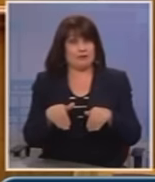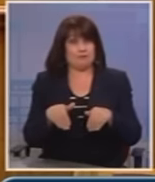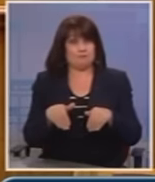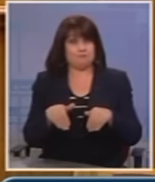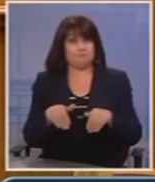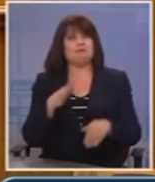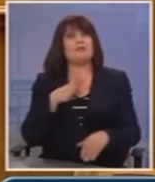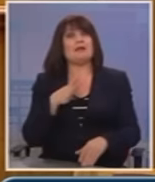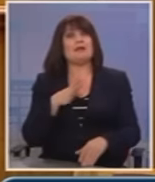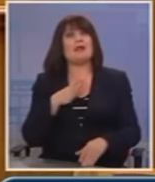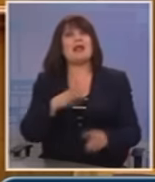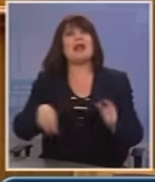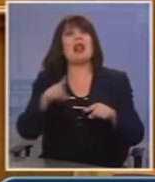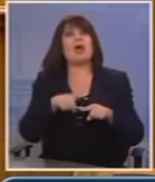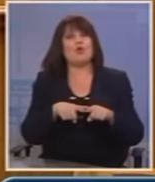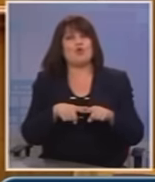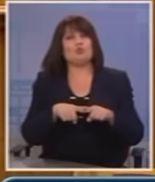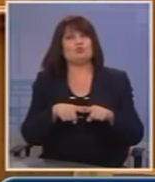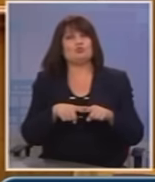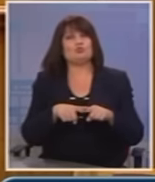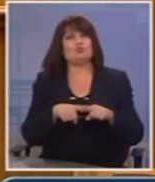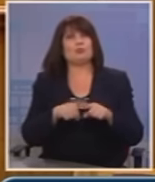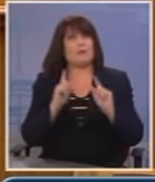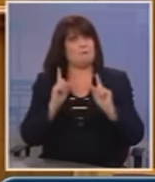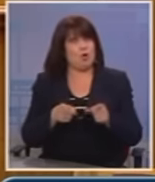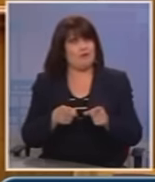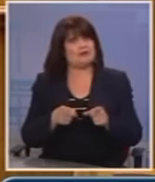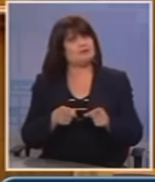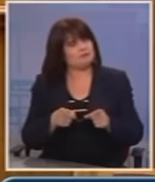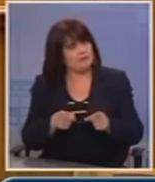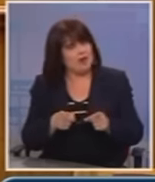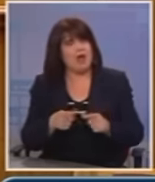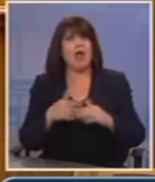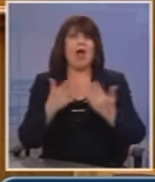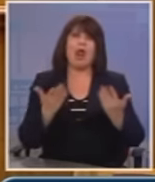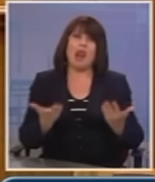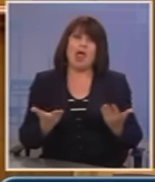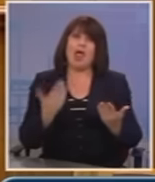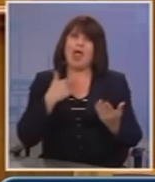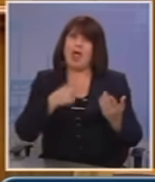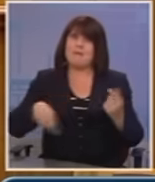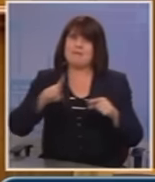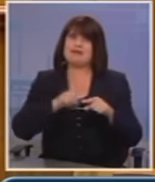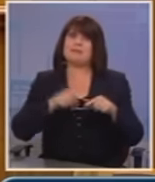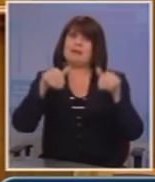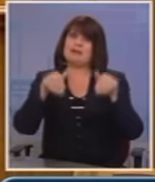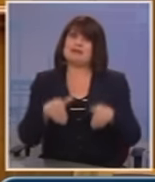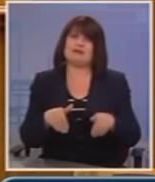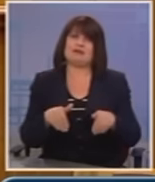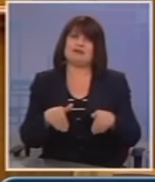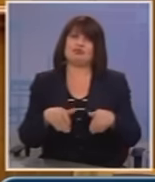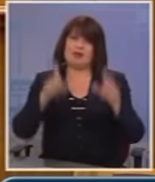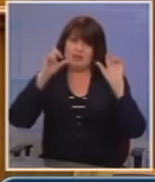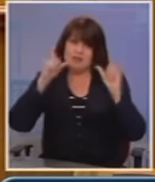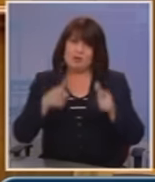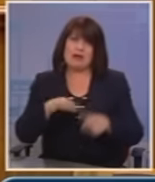την επιθυμία του ελληνικού λαού, την ετιμιγορία του ελληνικού λαού, αλλά ότι και εμείς οφείλουμε να σεβόμαστε τις